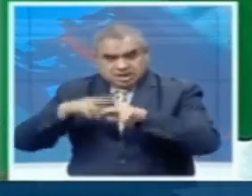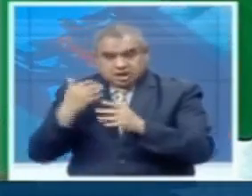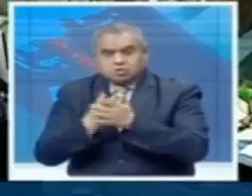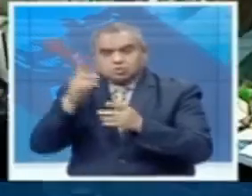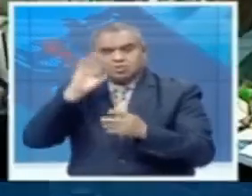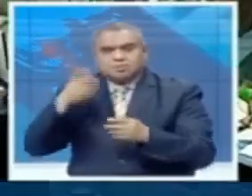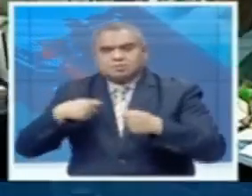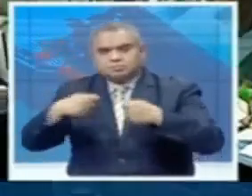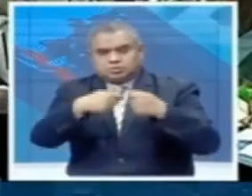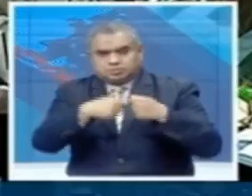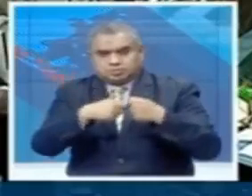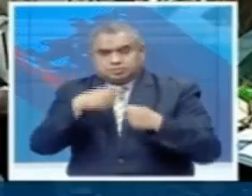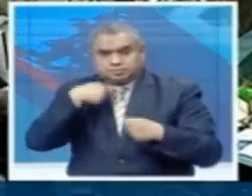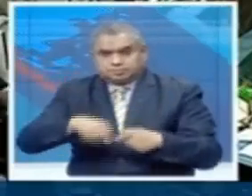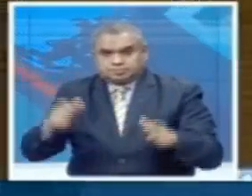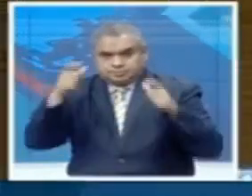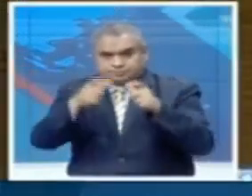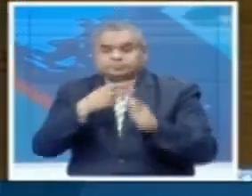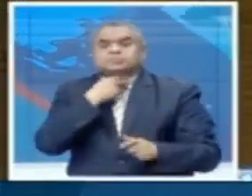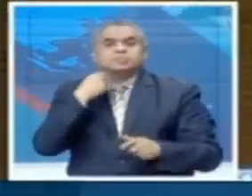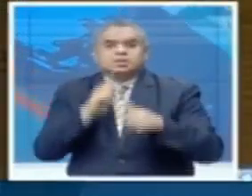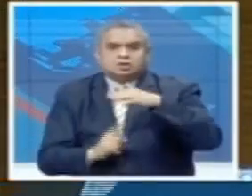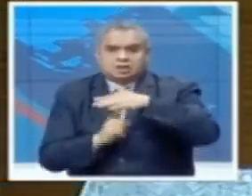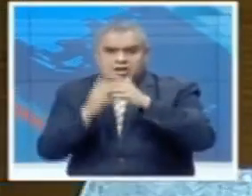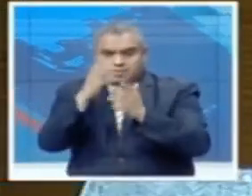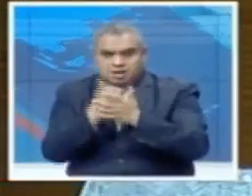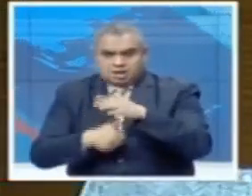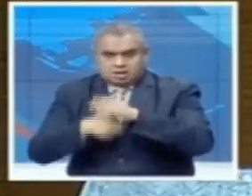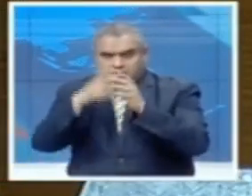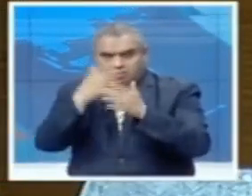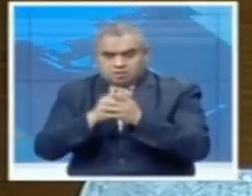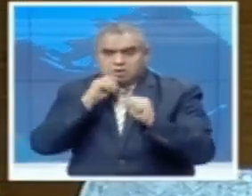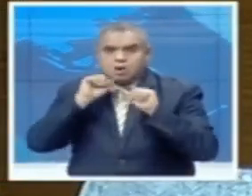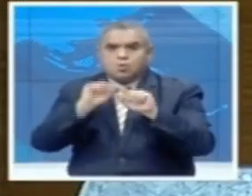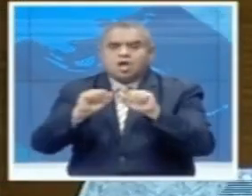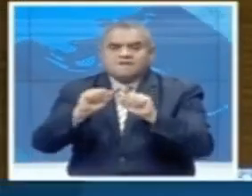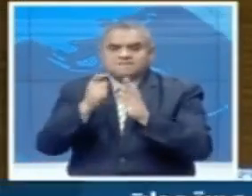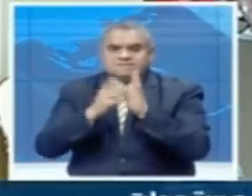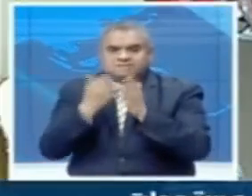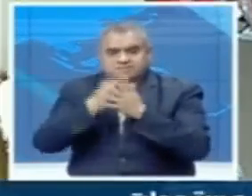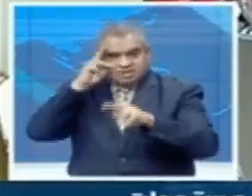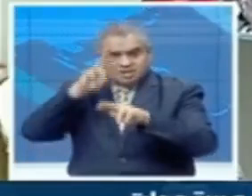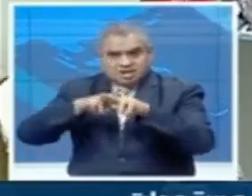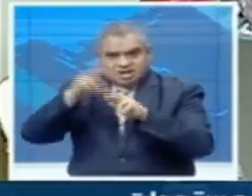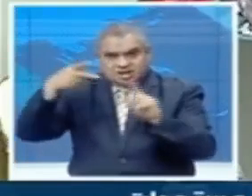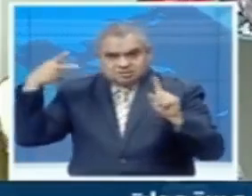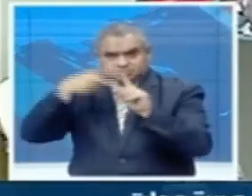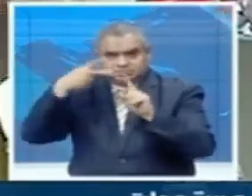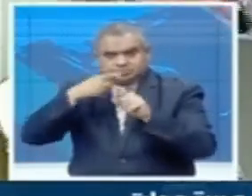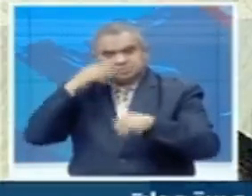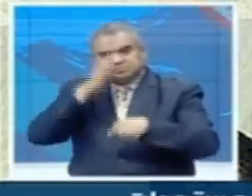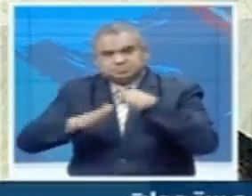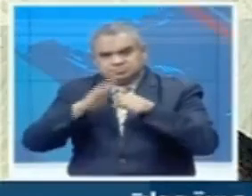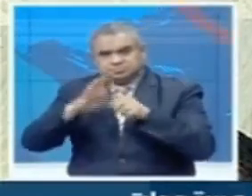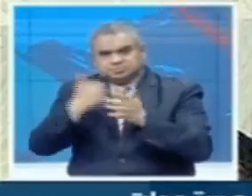العظمى. خلال الاجتماع طلب الأمين العام المساعد لجامعة الدول العربية بالوقف الفوري للعدوان الإسرائيلي الغاشم والمذبحة